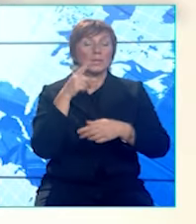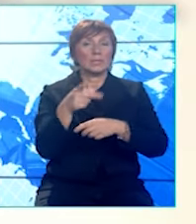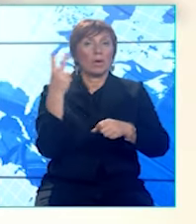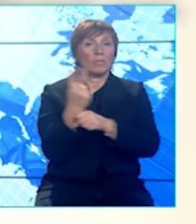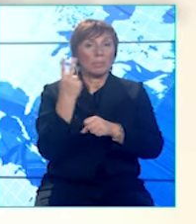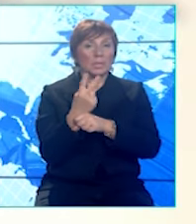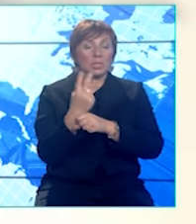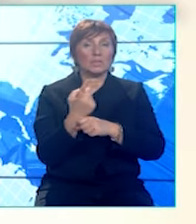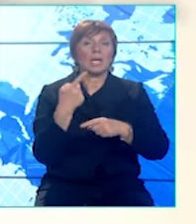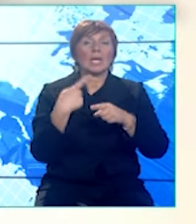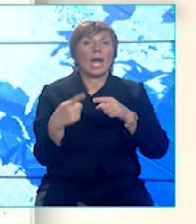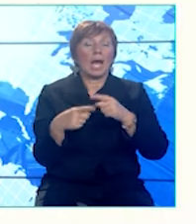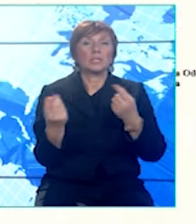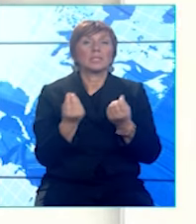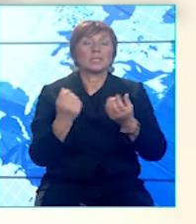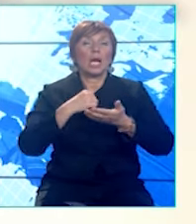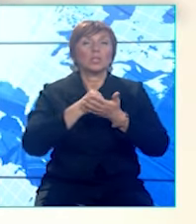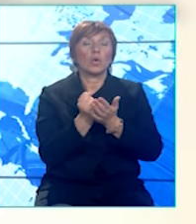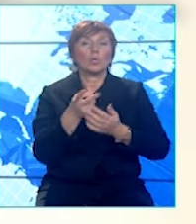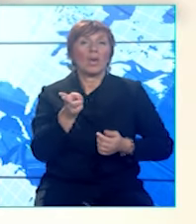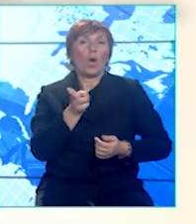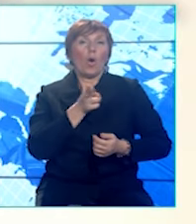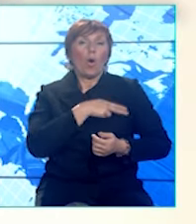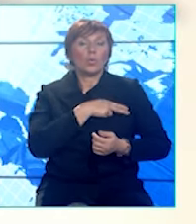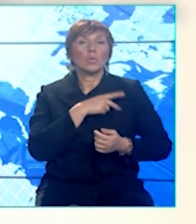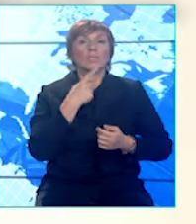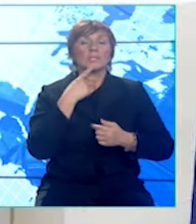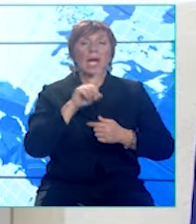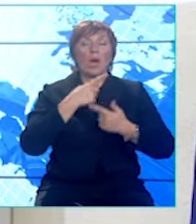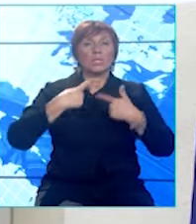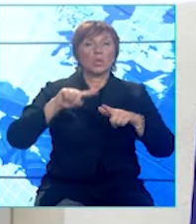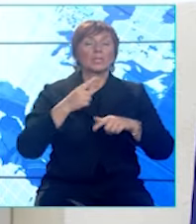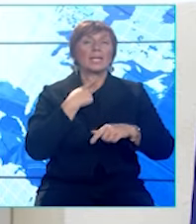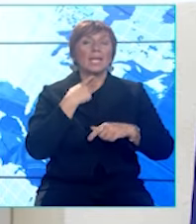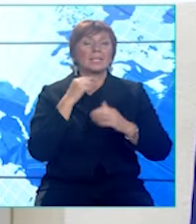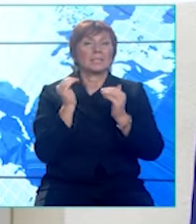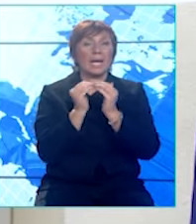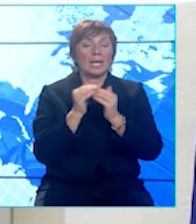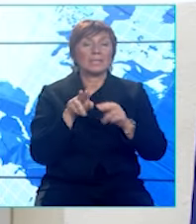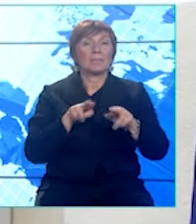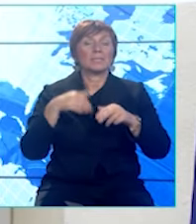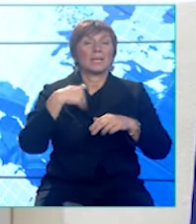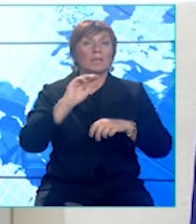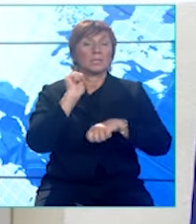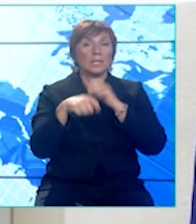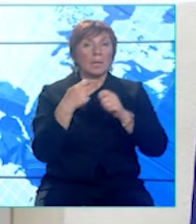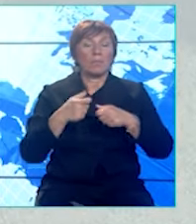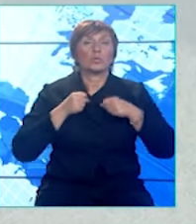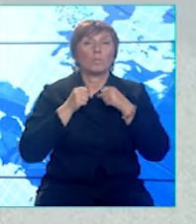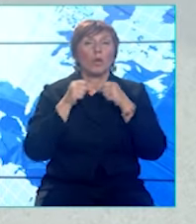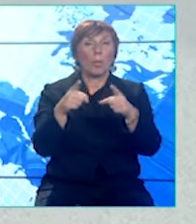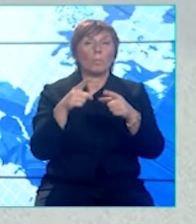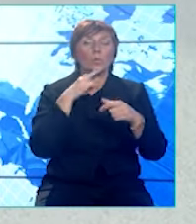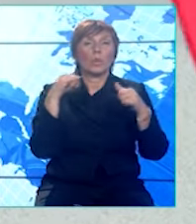Objašnjenje odluke, stvarne razloge i označavanje odgovornih za izostanak saglasnosti, ministar vanjskih poslova Bosne i Hercegovine uputio